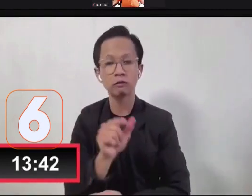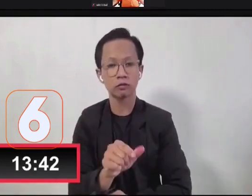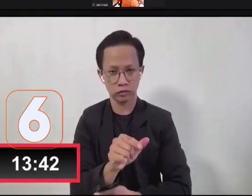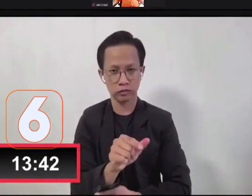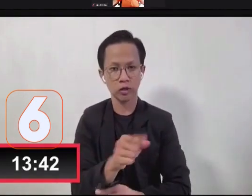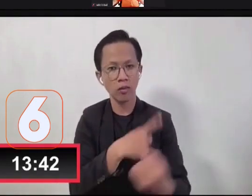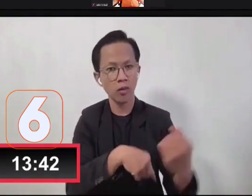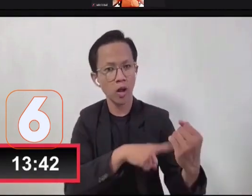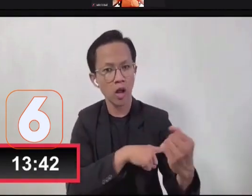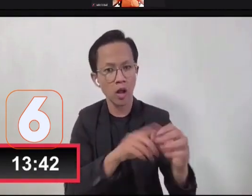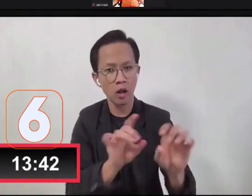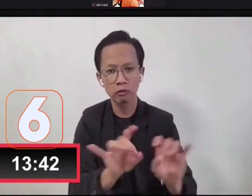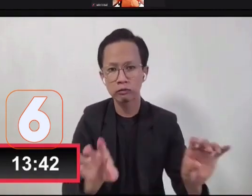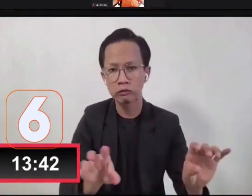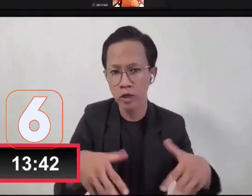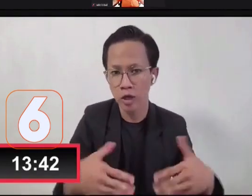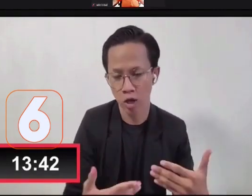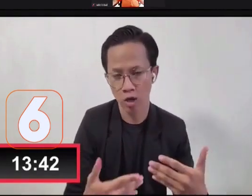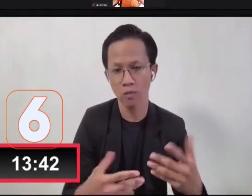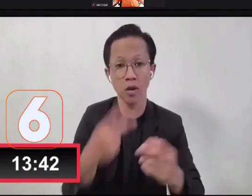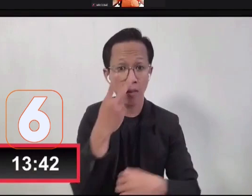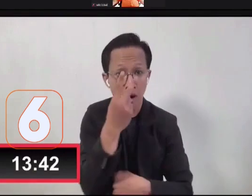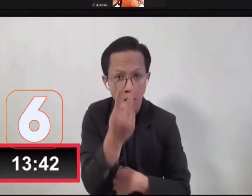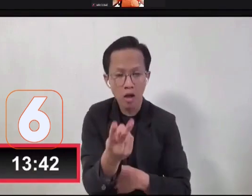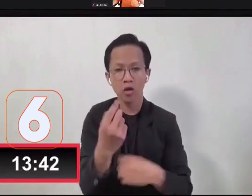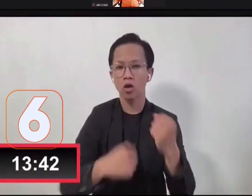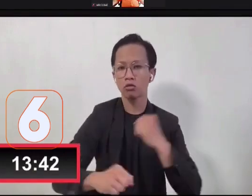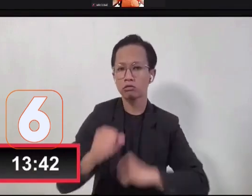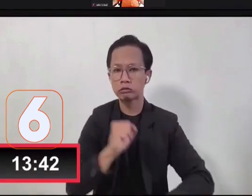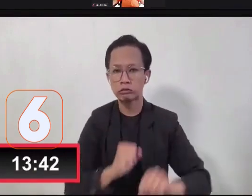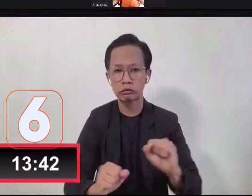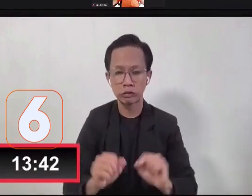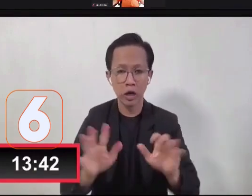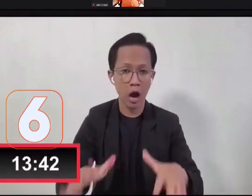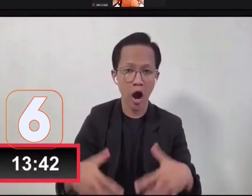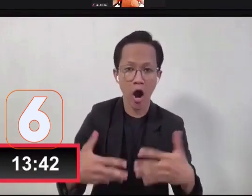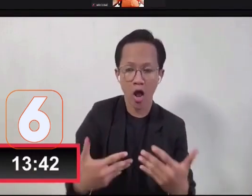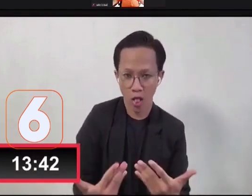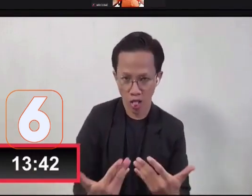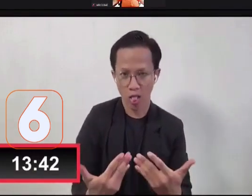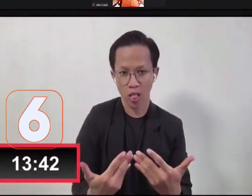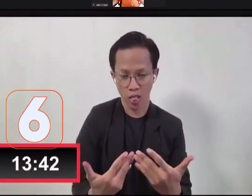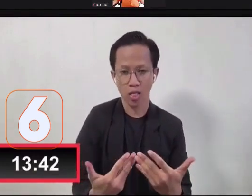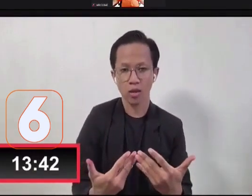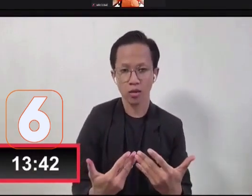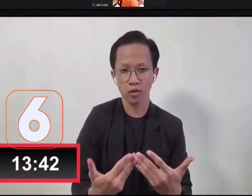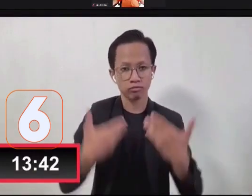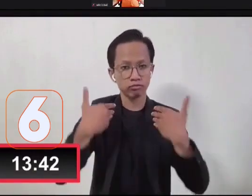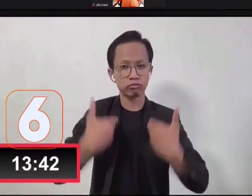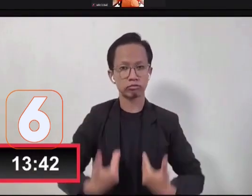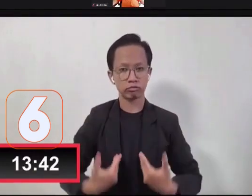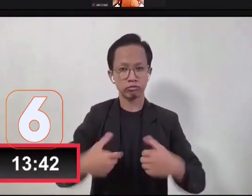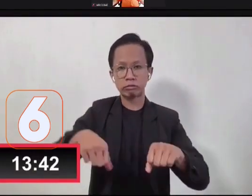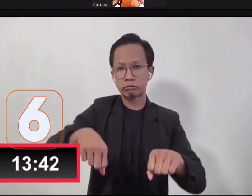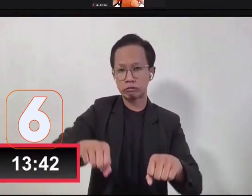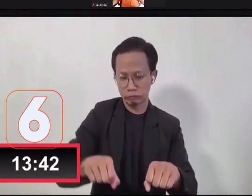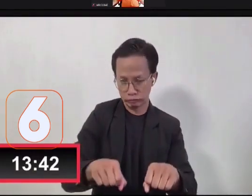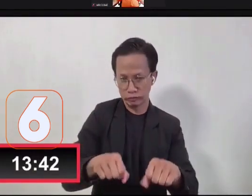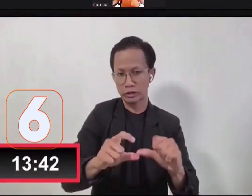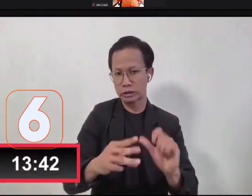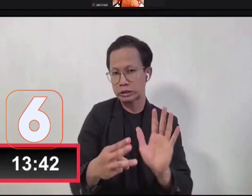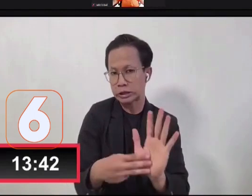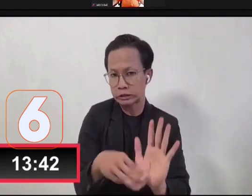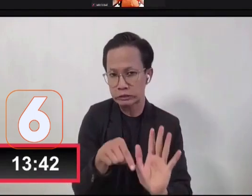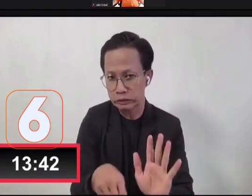pendengaran fungsi gerak kemampuan kognitif psikomotorik dan atap kepribadian pemegang SIM yang semuanya akan berdampak pada